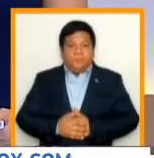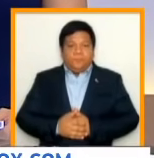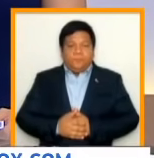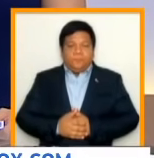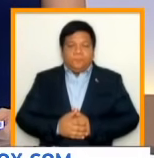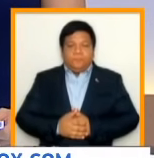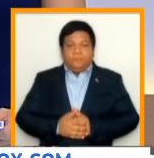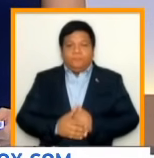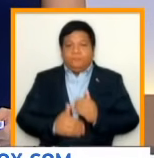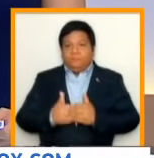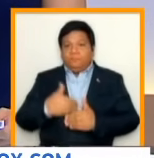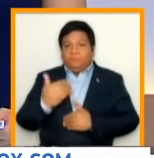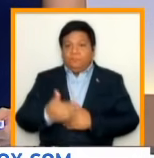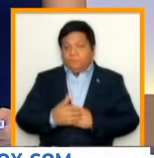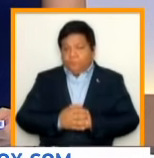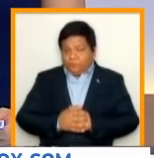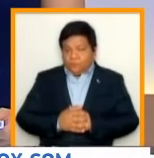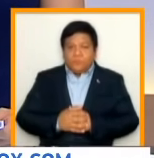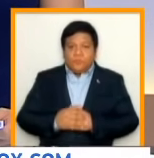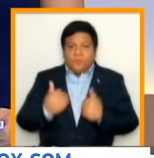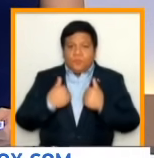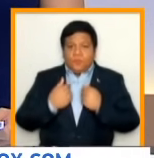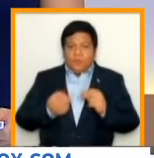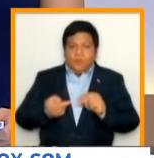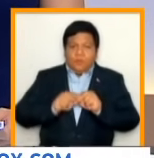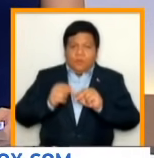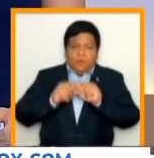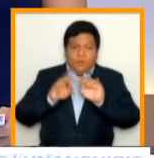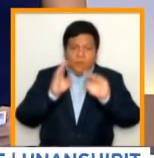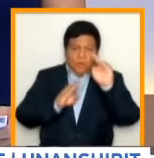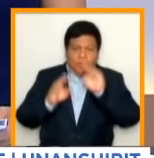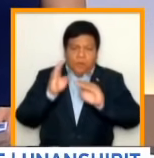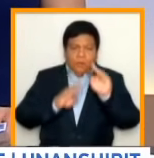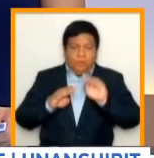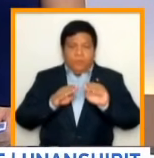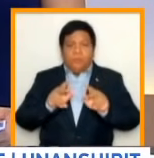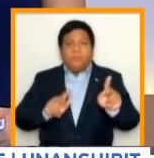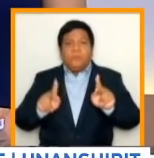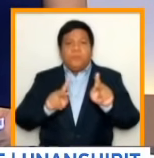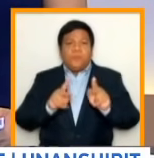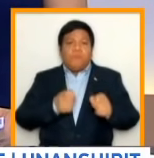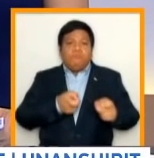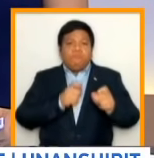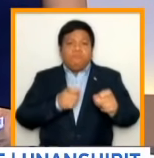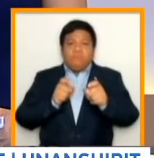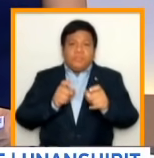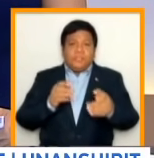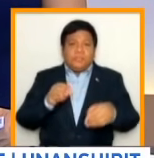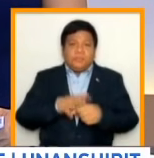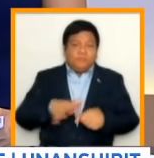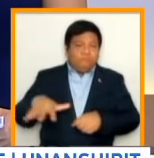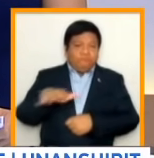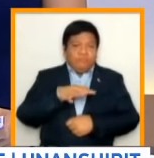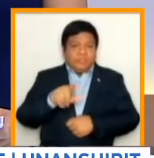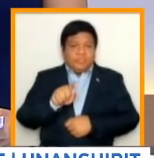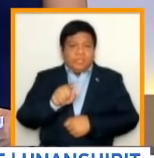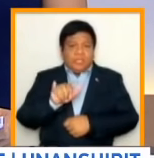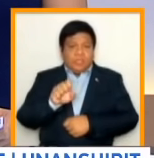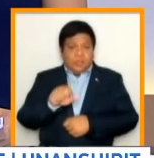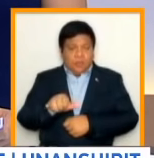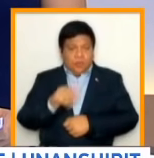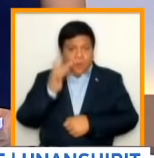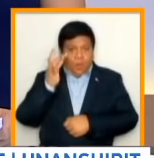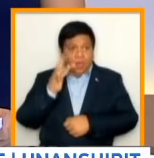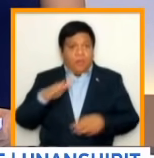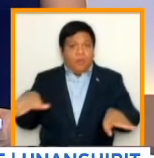Lalo pang nadagdagan ang mga problema ng ilang mangingisda sa Talisay, Batangas dahil bukod sa banta ng Bulkan Taal, bagsak din ang kanilang kabuhayan dahil